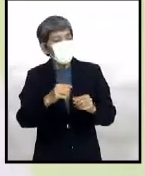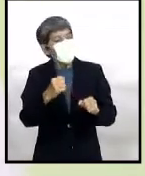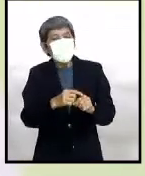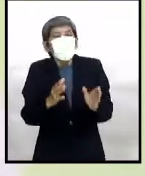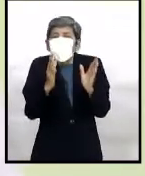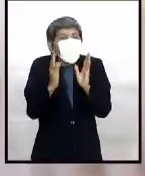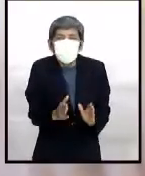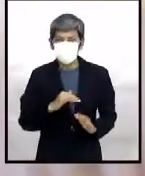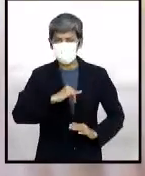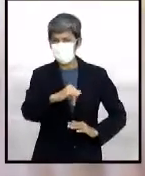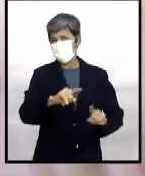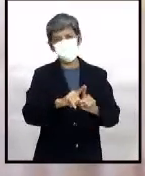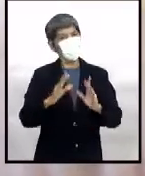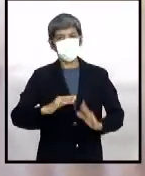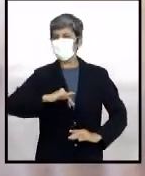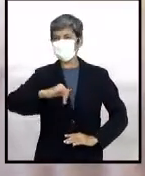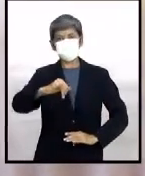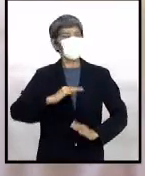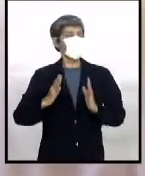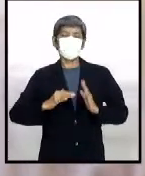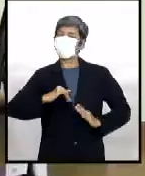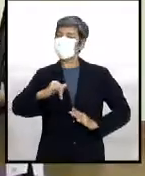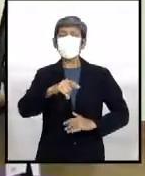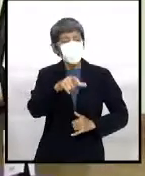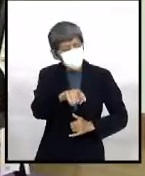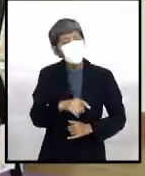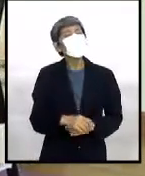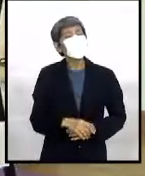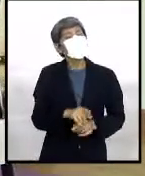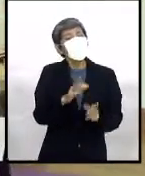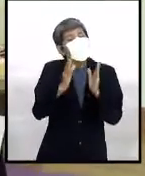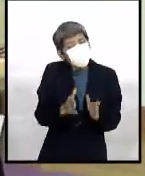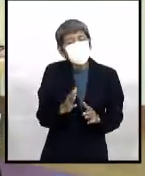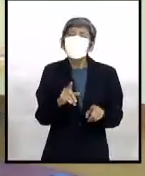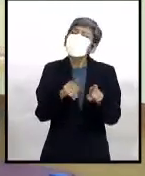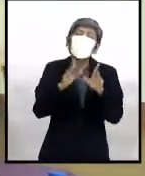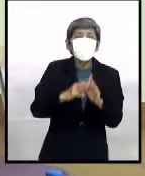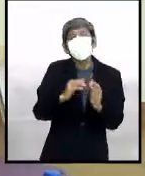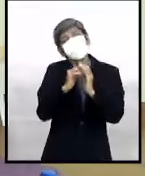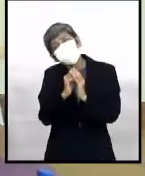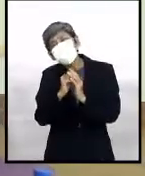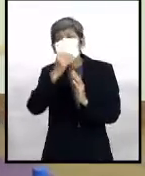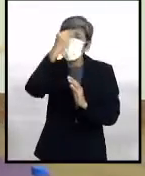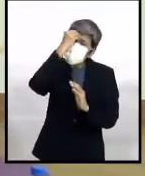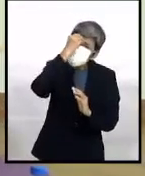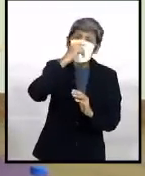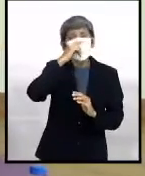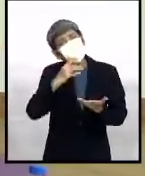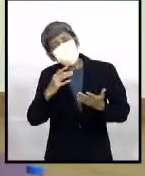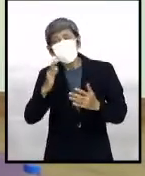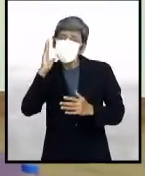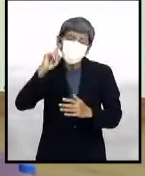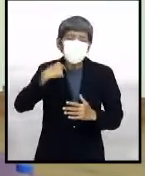ะที่เขาเป็นมนุษย์คนหนึ่งเป็นมนุษย์คนหนึ่งเหมือนกับว่าอ๋อคนนี้เขาเป็นคนญี่ปุ่นคนนี้เขาเป็นคนอเมริกันคนนี้เป็นคนจีนคนนี้ผู้หญิงคนนี้ผู้ชาย